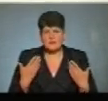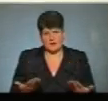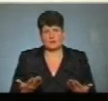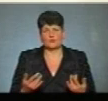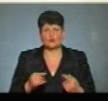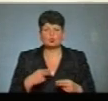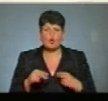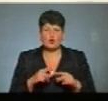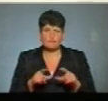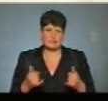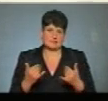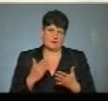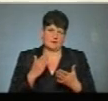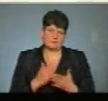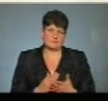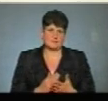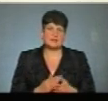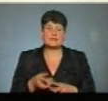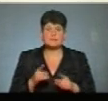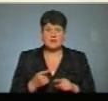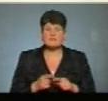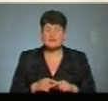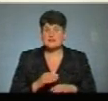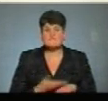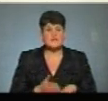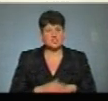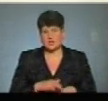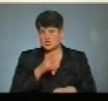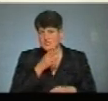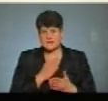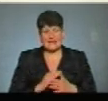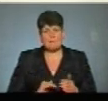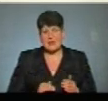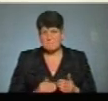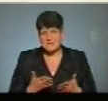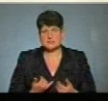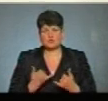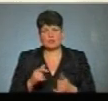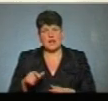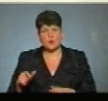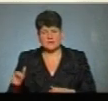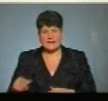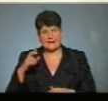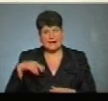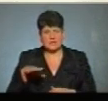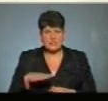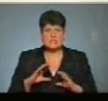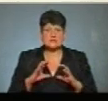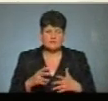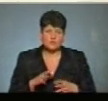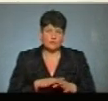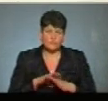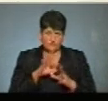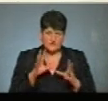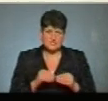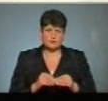вітаємо до торгівлю, яка зараз проходить. Тому що насправді важкий час зараз є для бізнесу, для людей, для